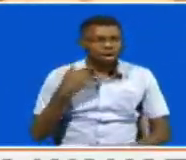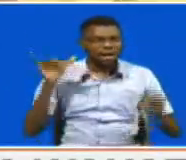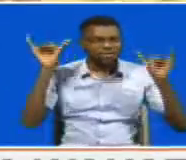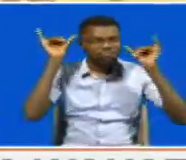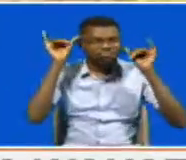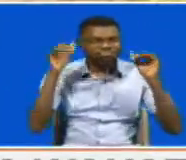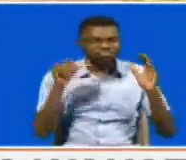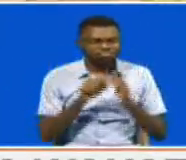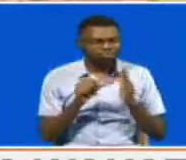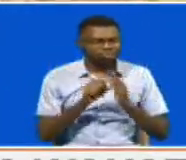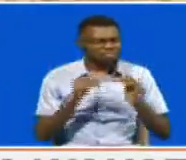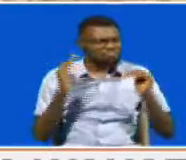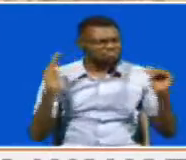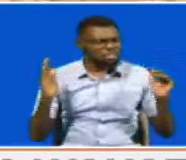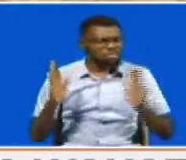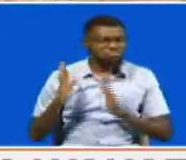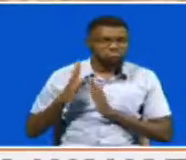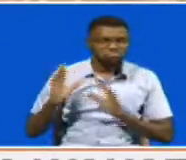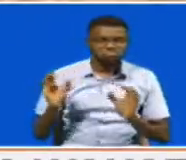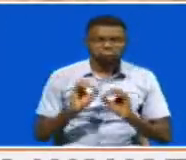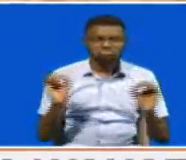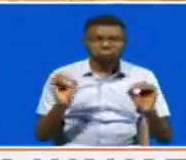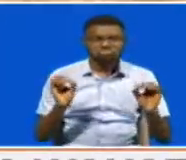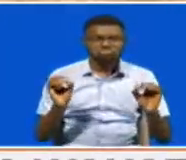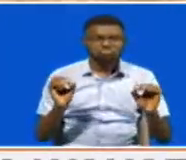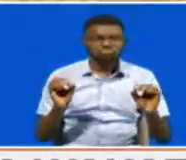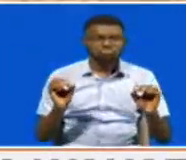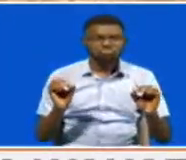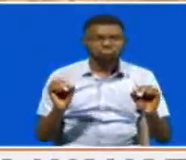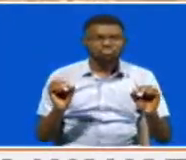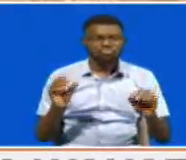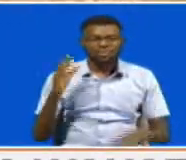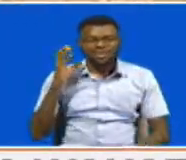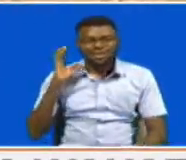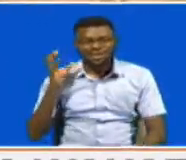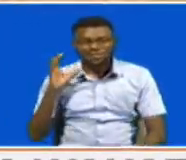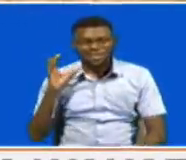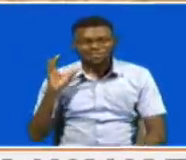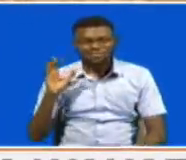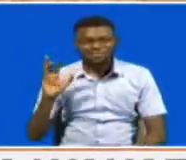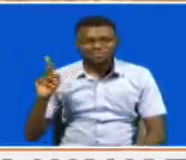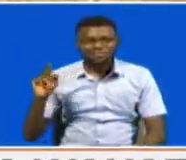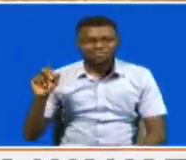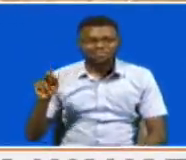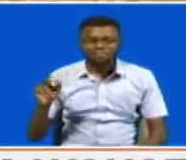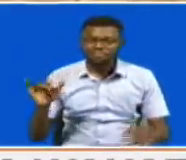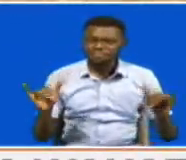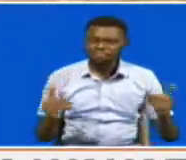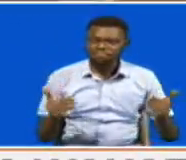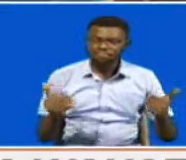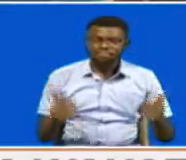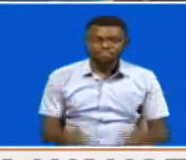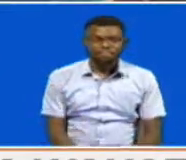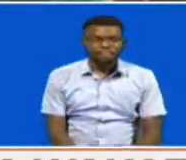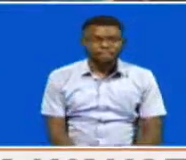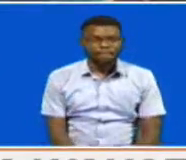wamekuwa kisababisha utovu wa usalama katika maeneo hayo. Clement Masombo, KTN News.